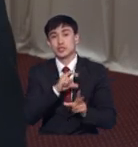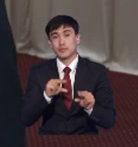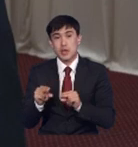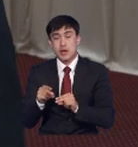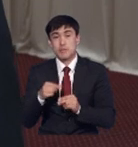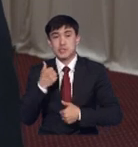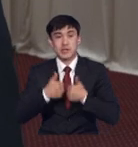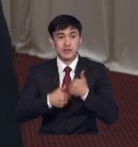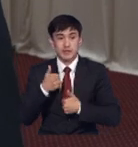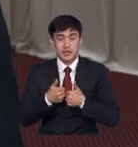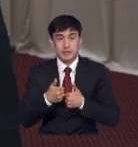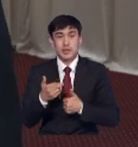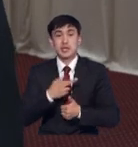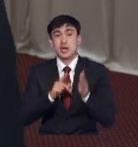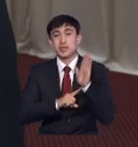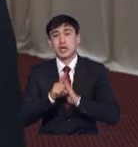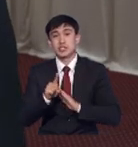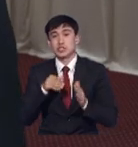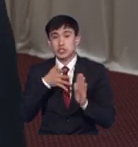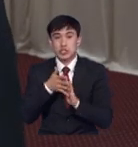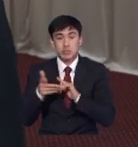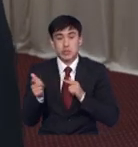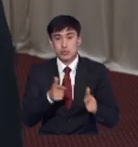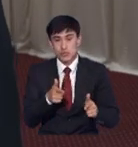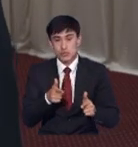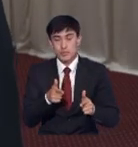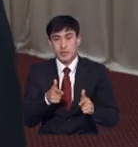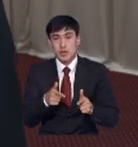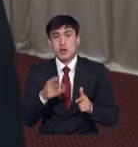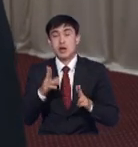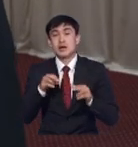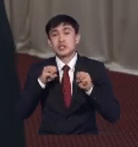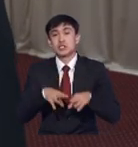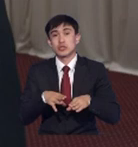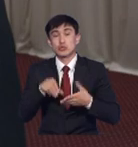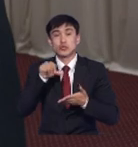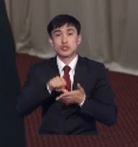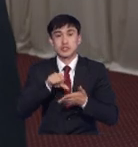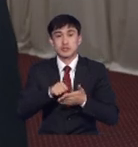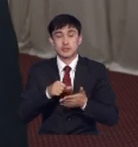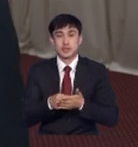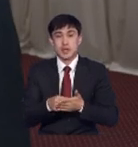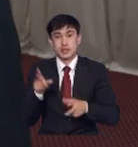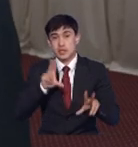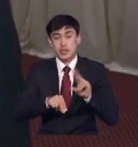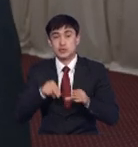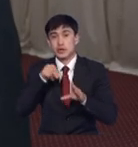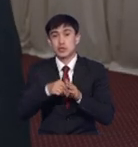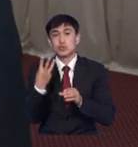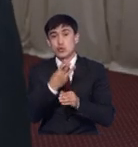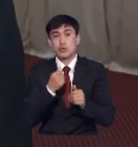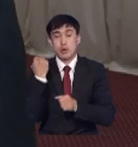перед соревнованием я начал очень тщательную подготовку как только решил участвовать в нём Надеюсь войти в